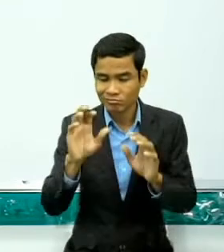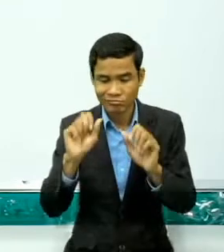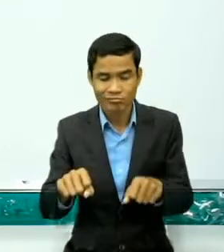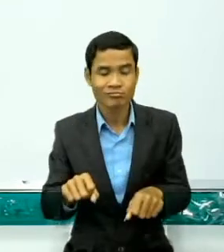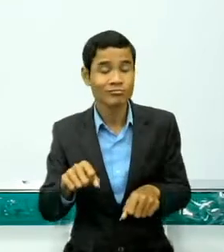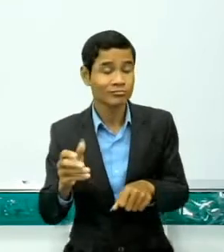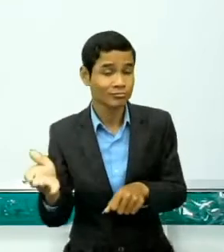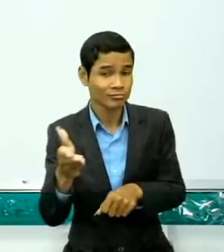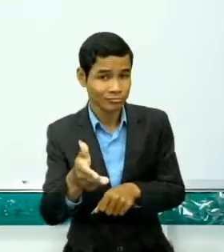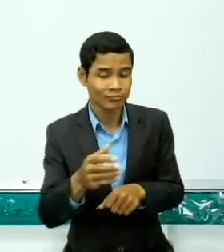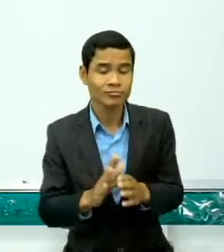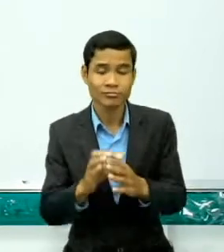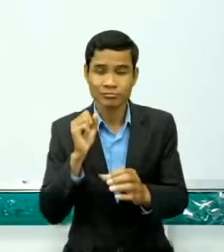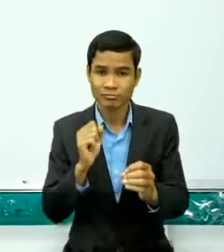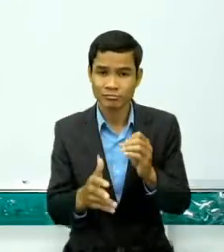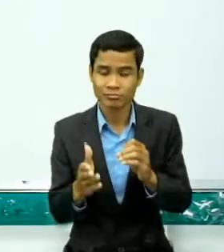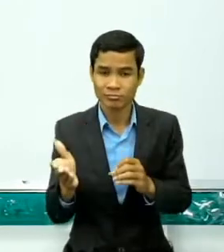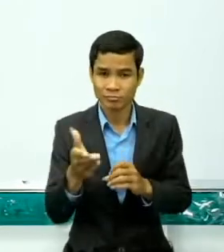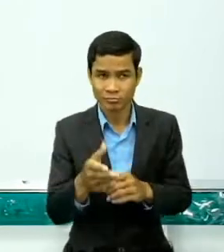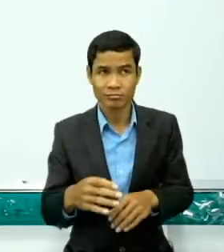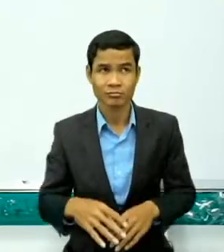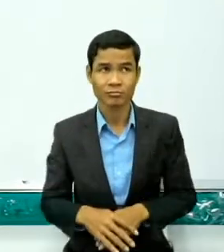លួនឯងចាចាប់ផ្ដើម